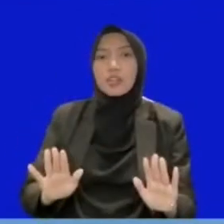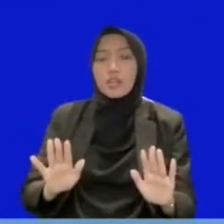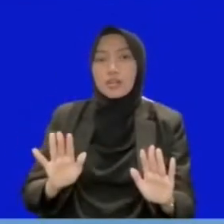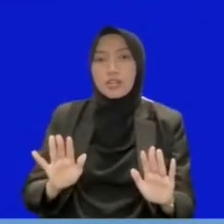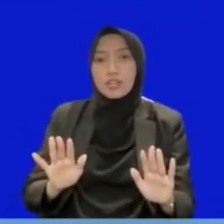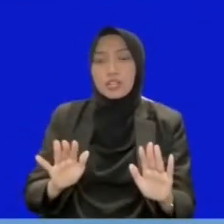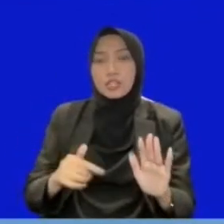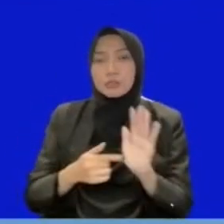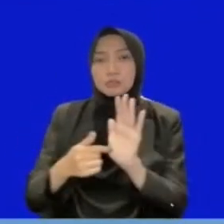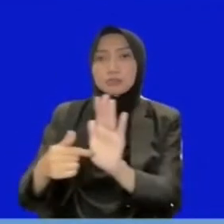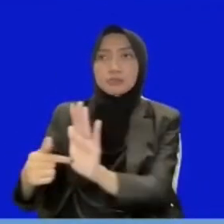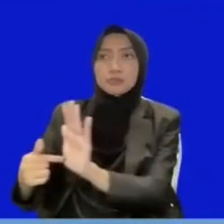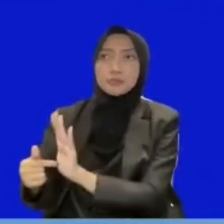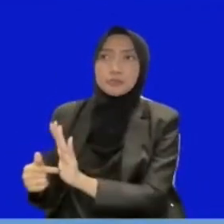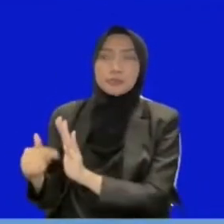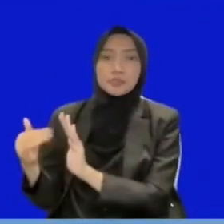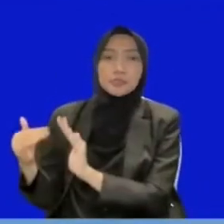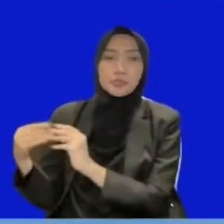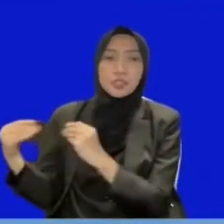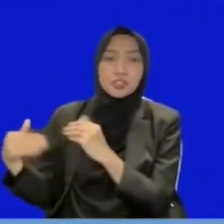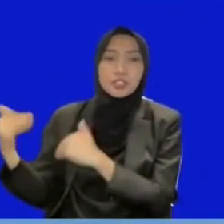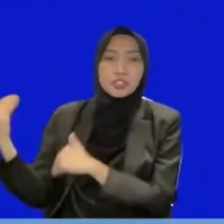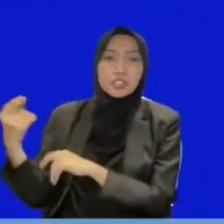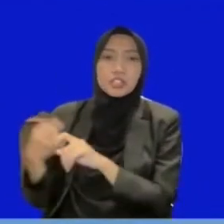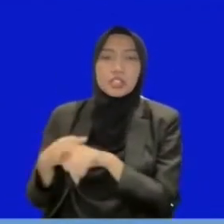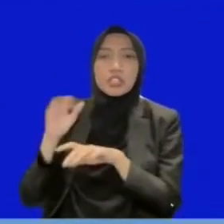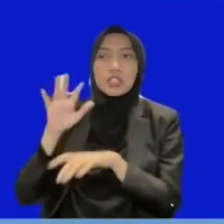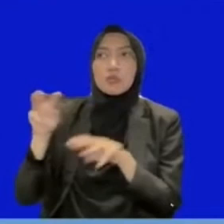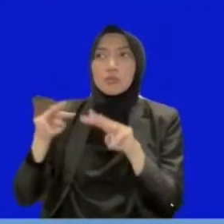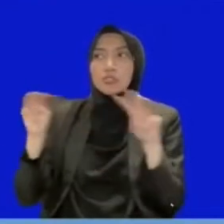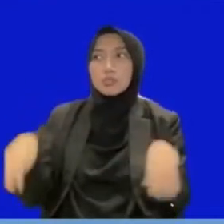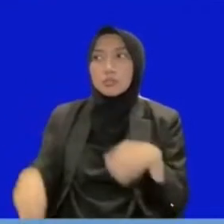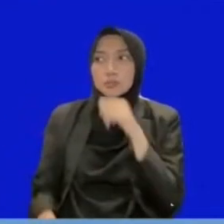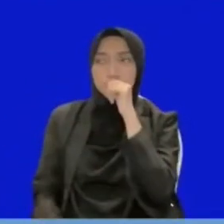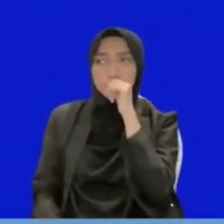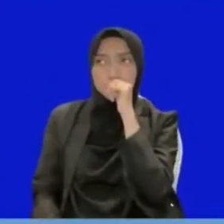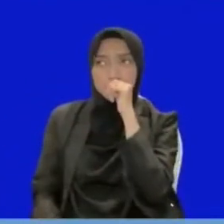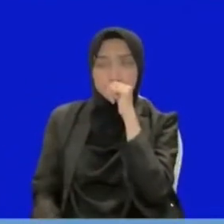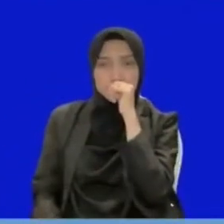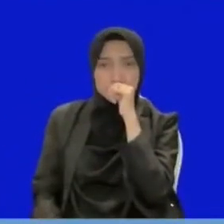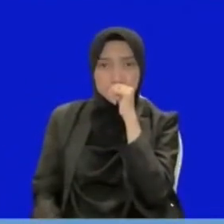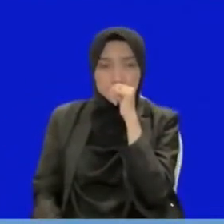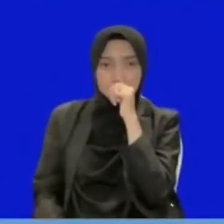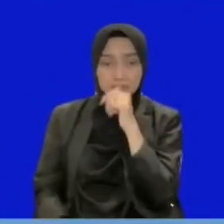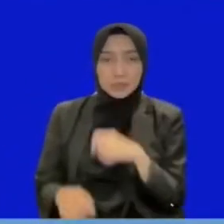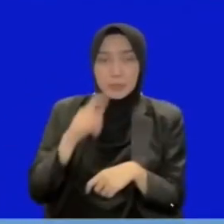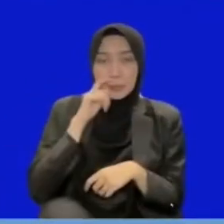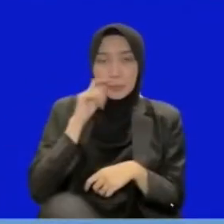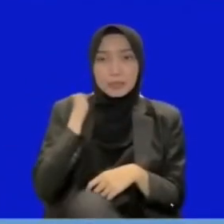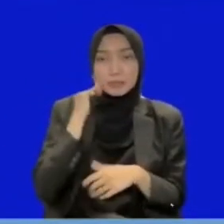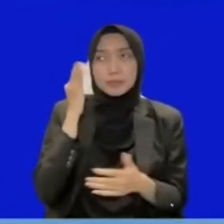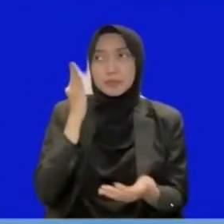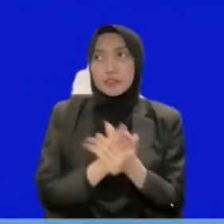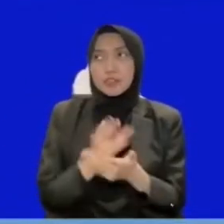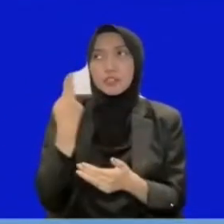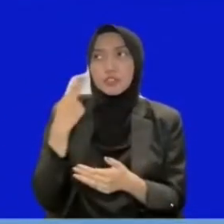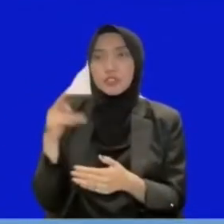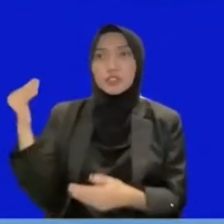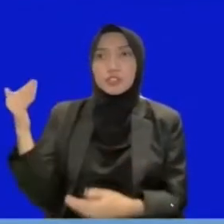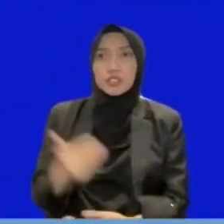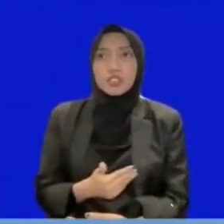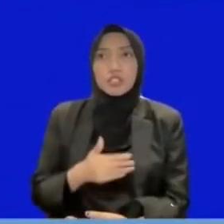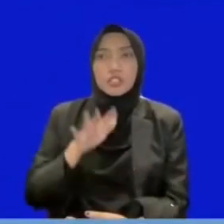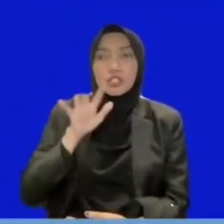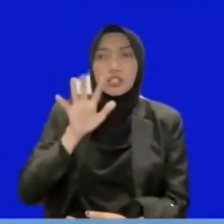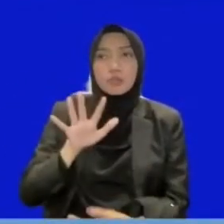display dari kelima museum itu gitu. Jadi Bapak dan Ibu saya rekomendasikan untuk mengunjungi kelima